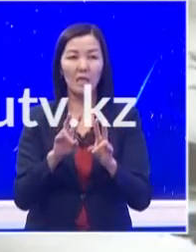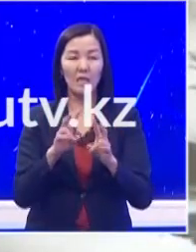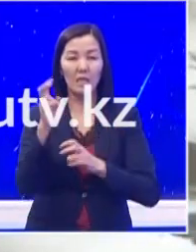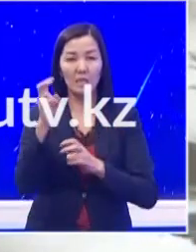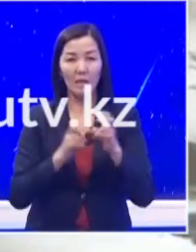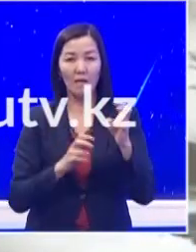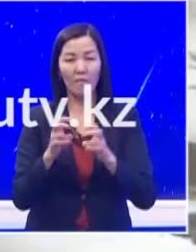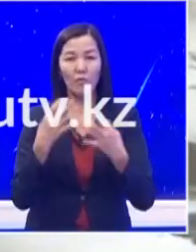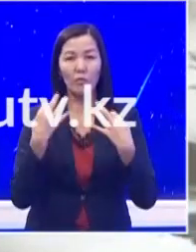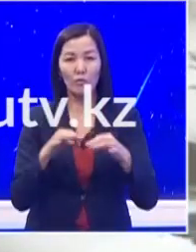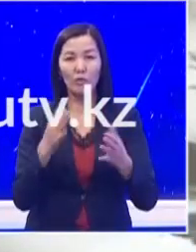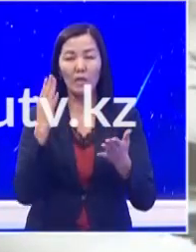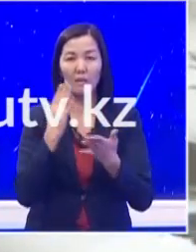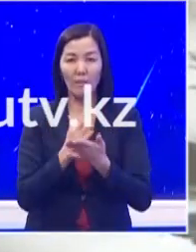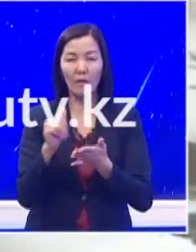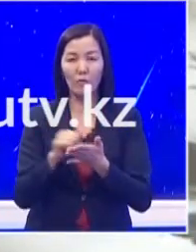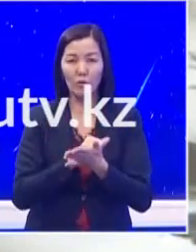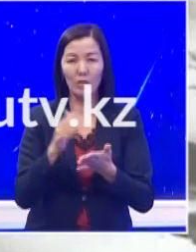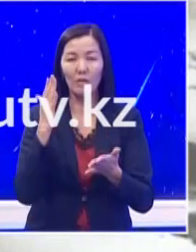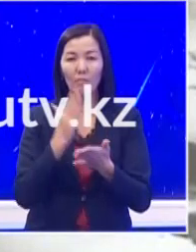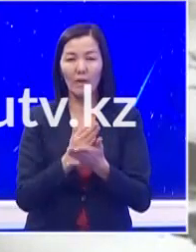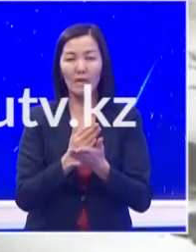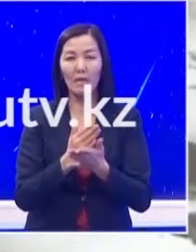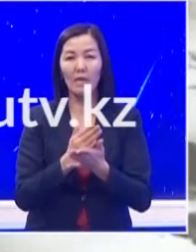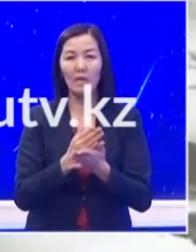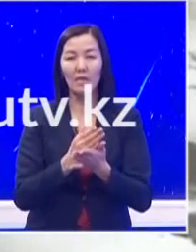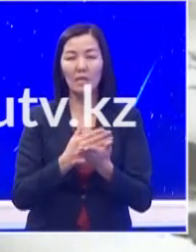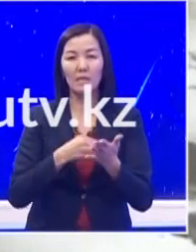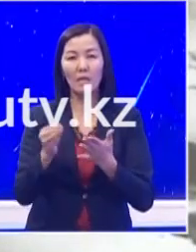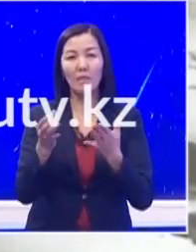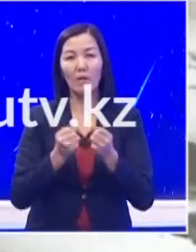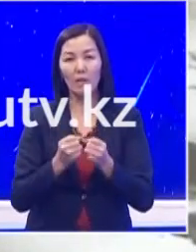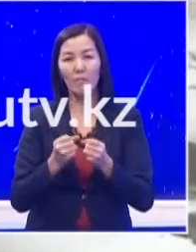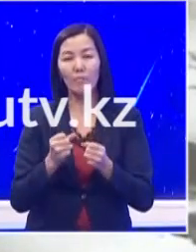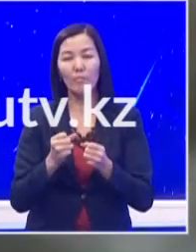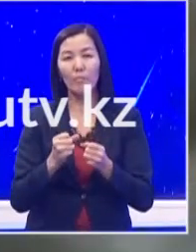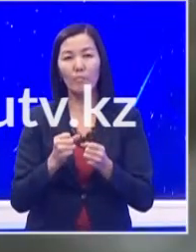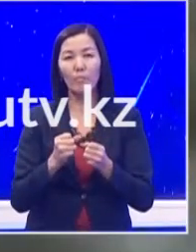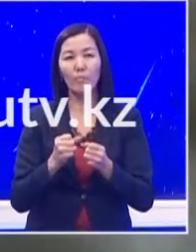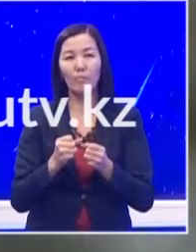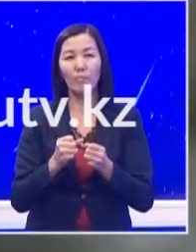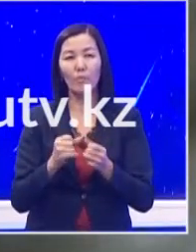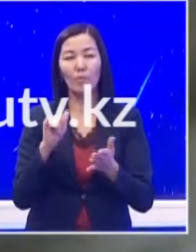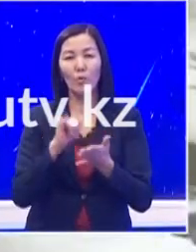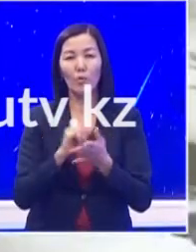зауатты шығарылған, сертификатталған гирляндылармен пайдалануға рұқсат беріледі. Токқа қосып,